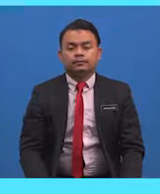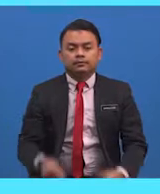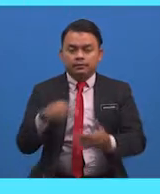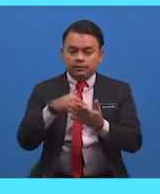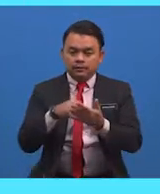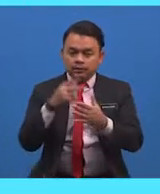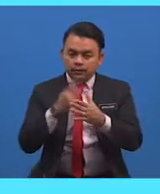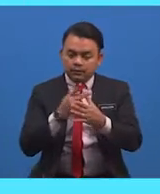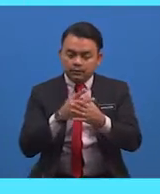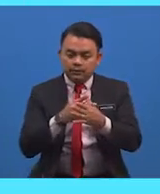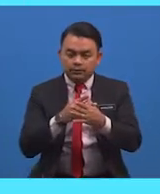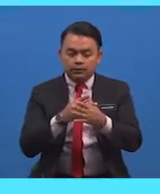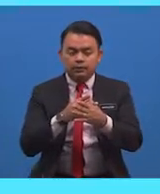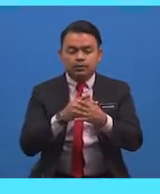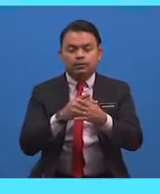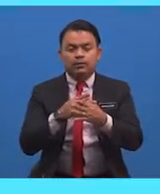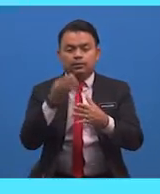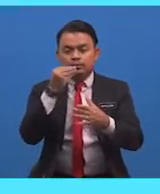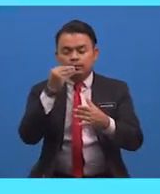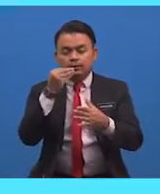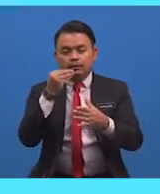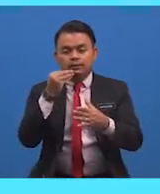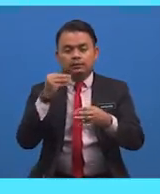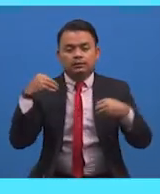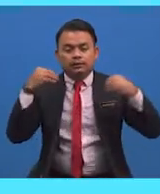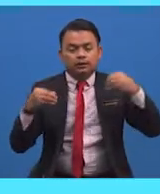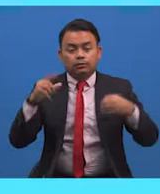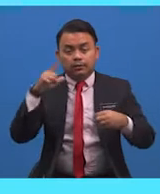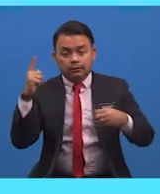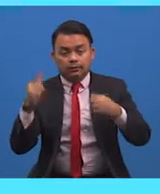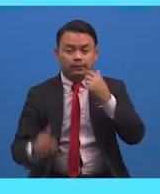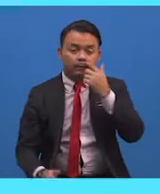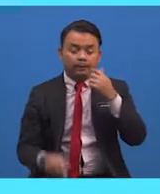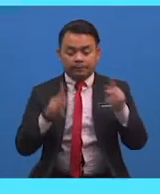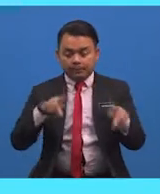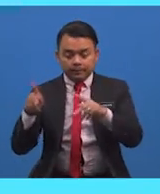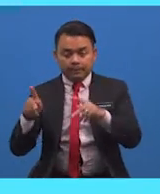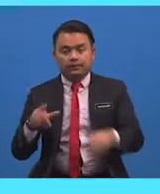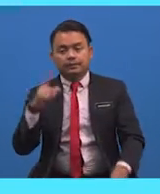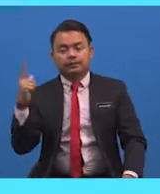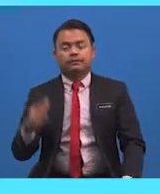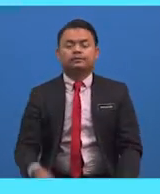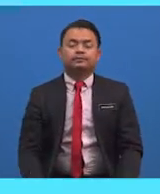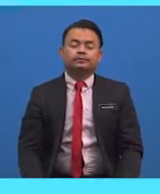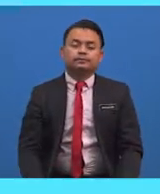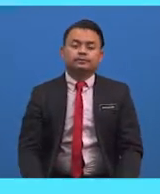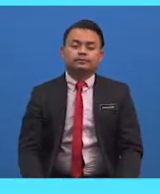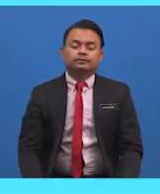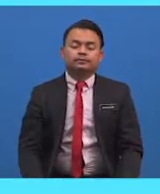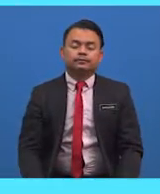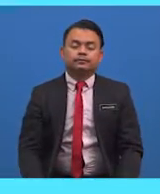akhirnya proses spesies fauna akan berhijrah ke tempat lain. Kesan kelima perubahan